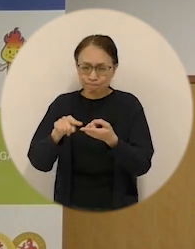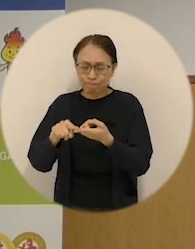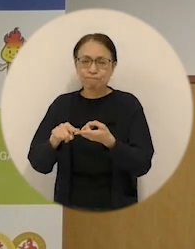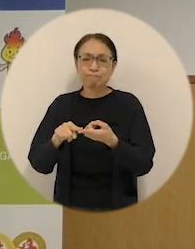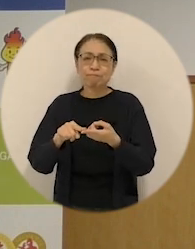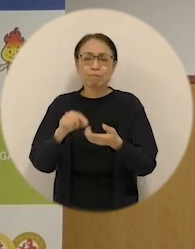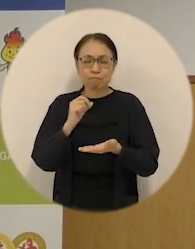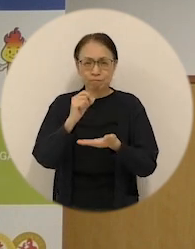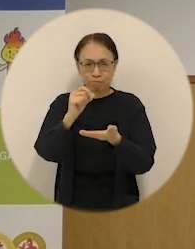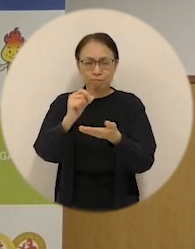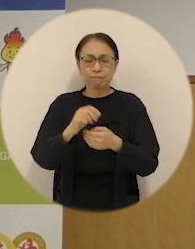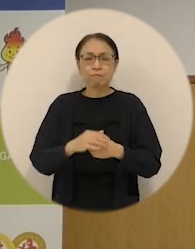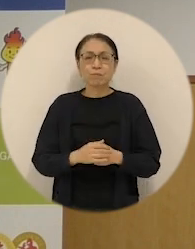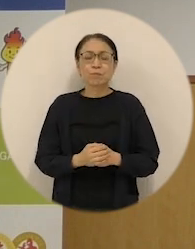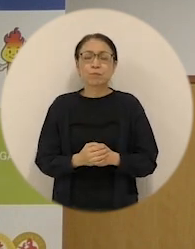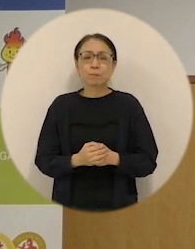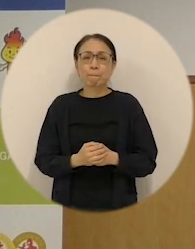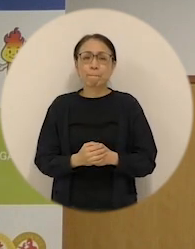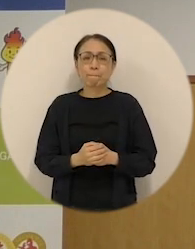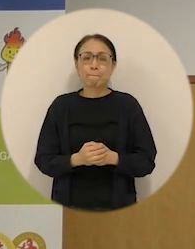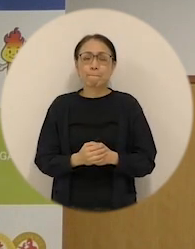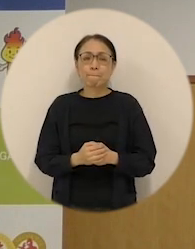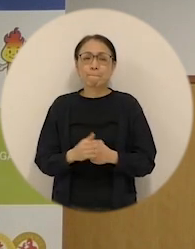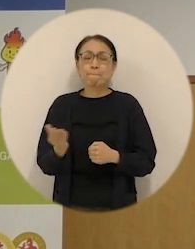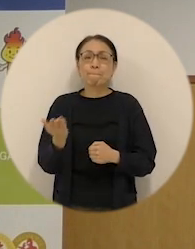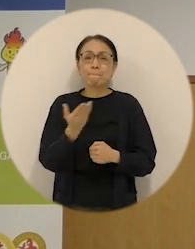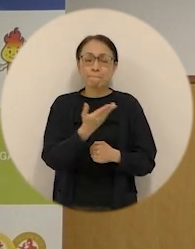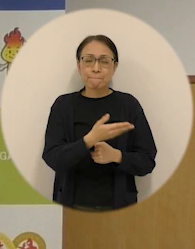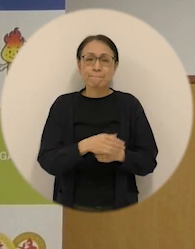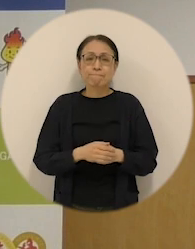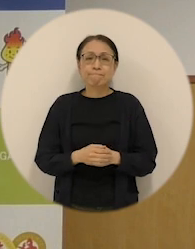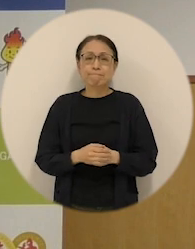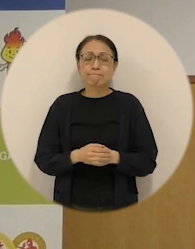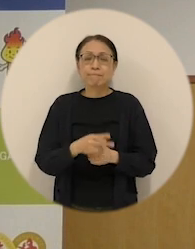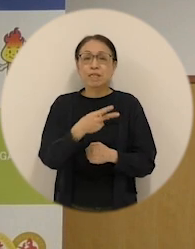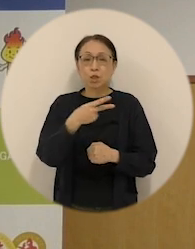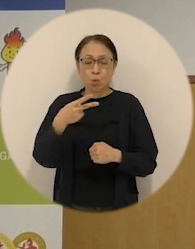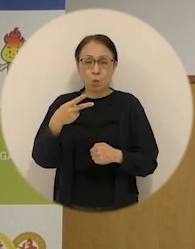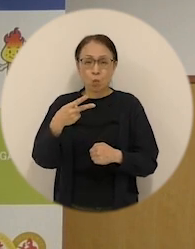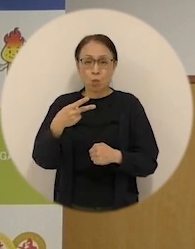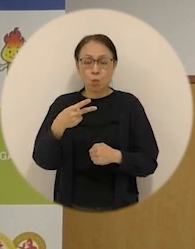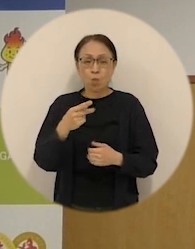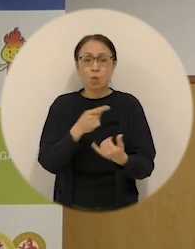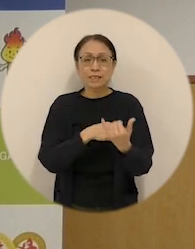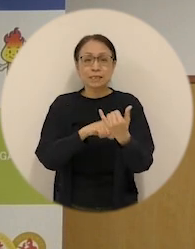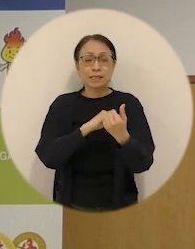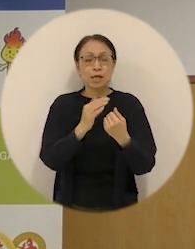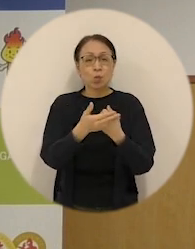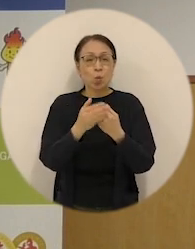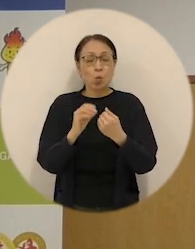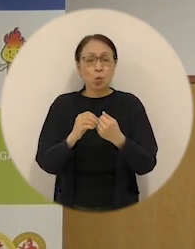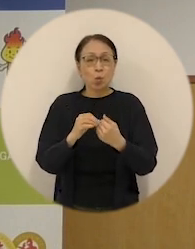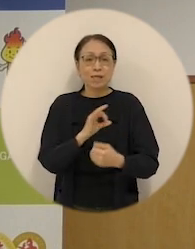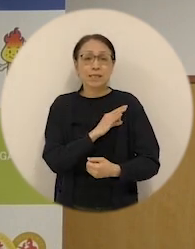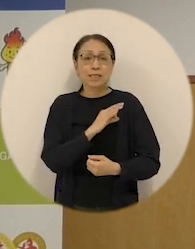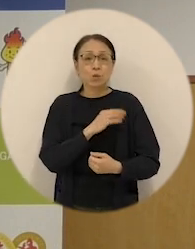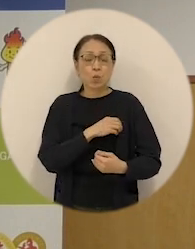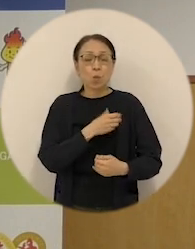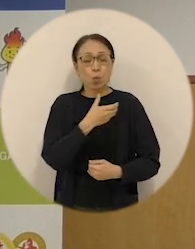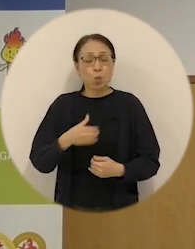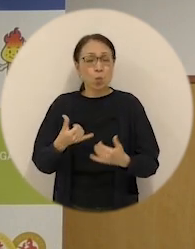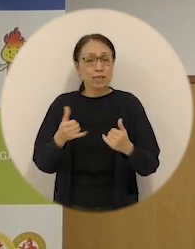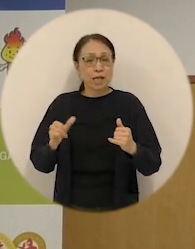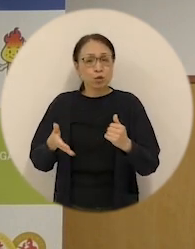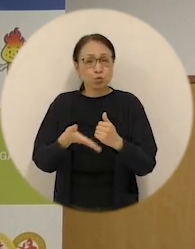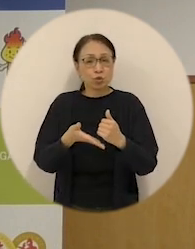するものであります。次に、議案第2号、人権擁護委員の候補者推薦につき意見